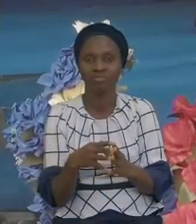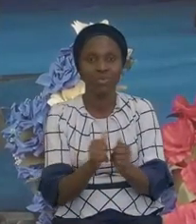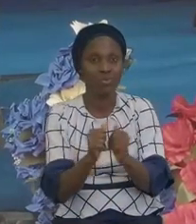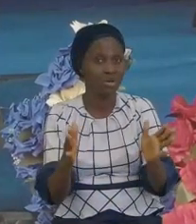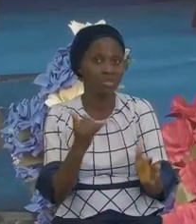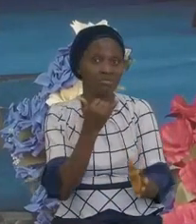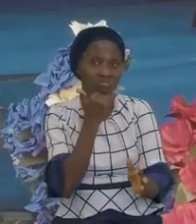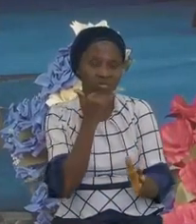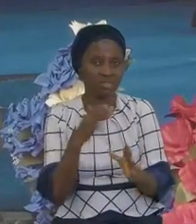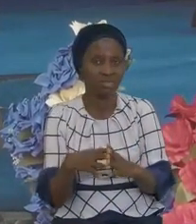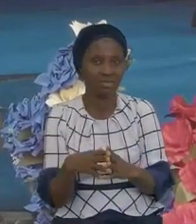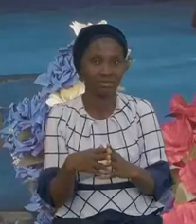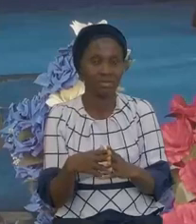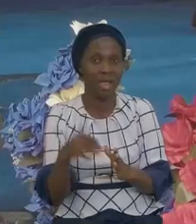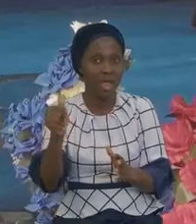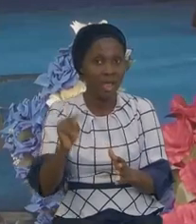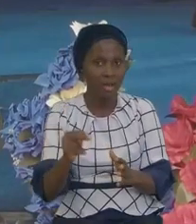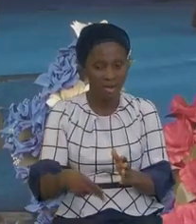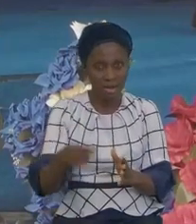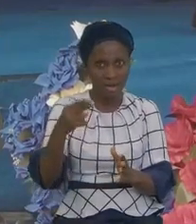Une route sera là,